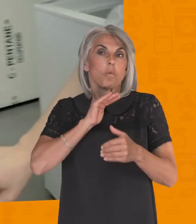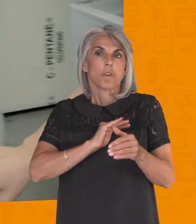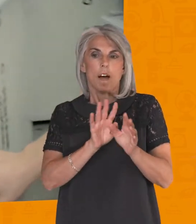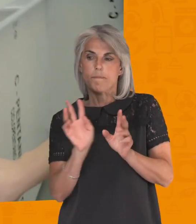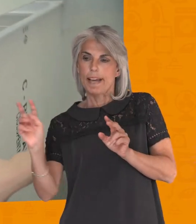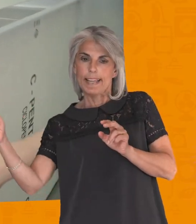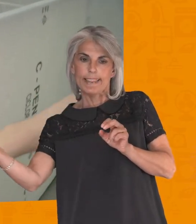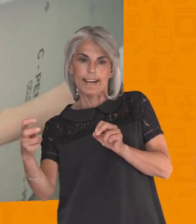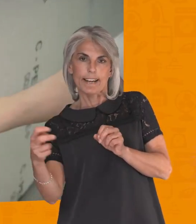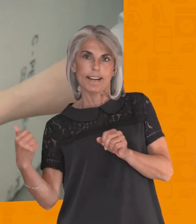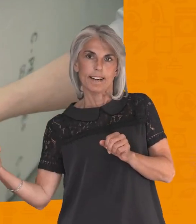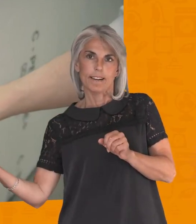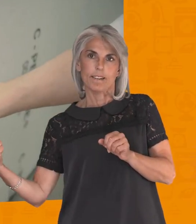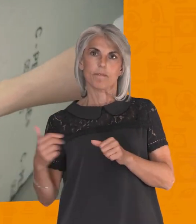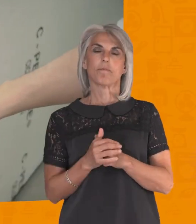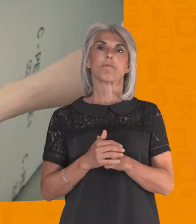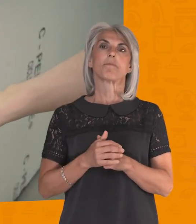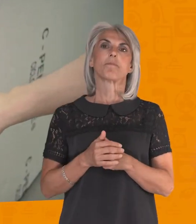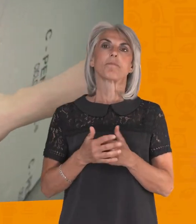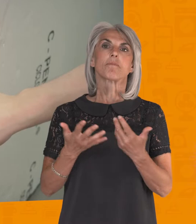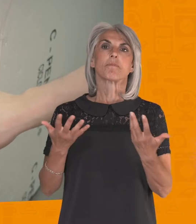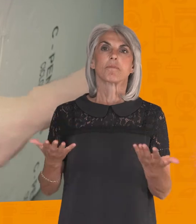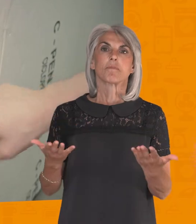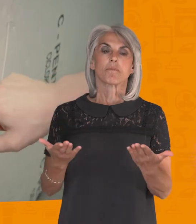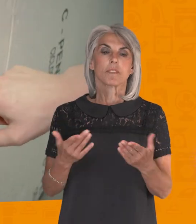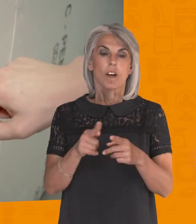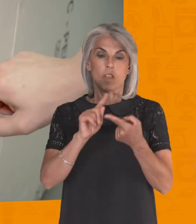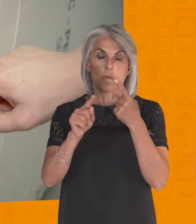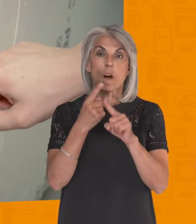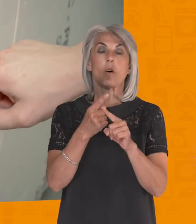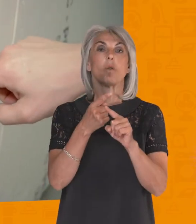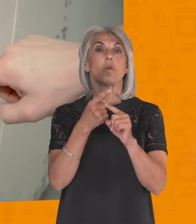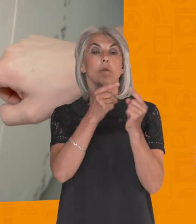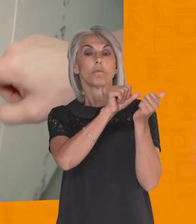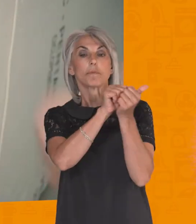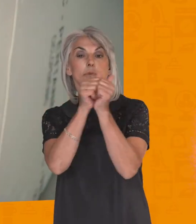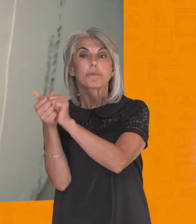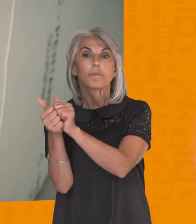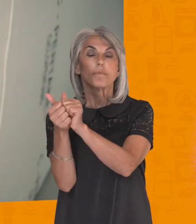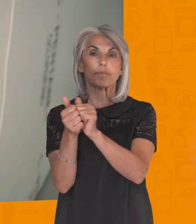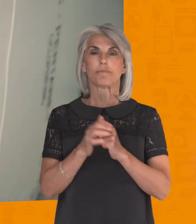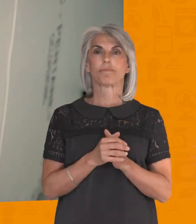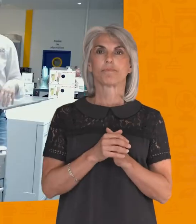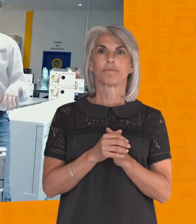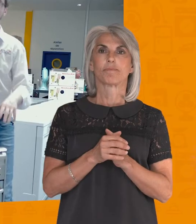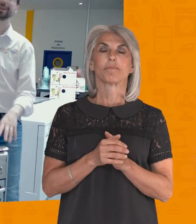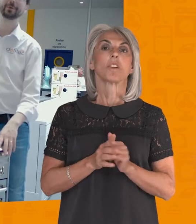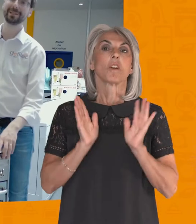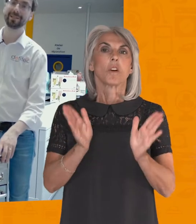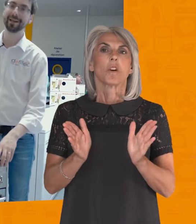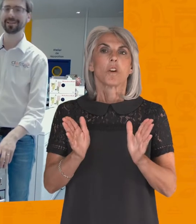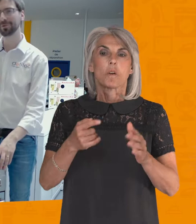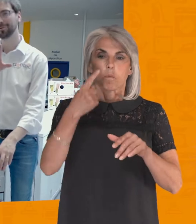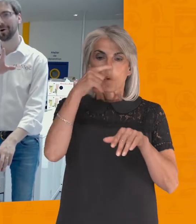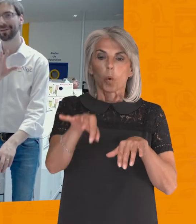voyez ici derrière whl type et numéro de série est indiqué ici alors les